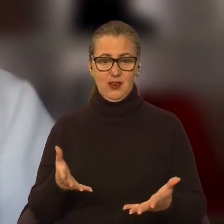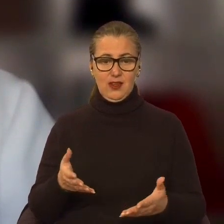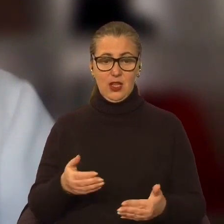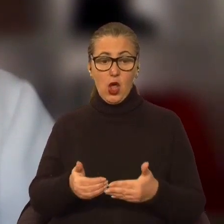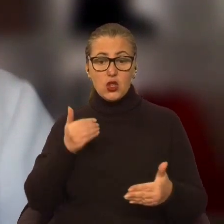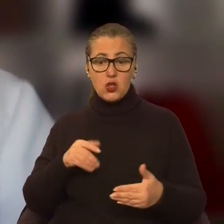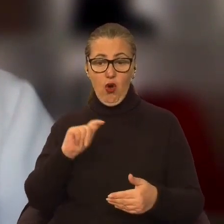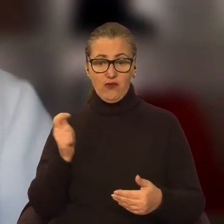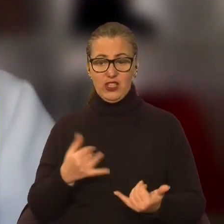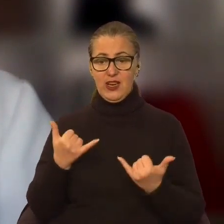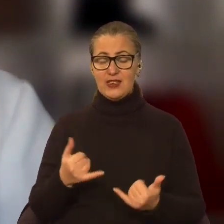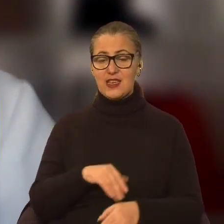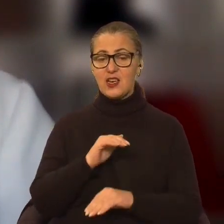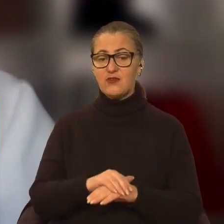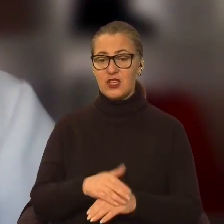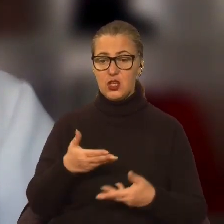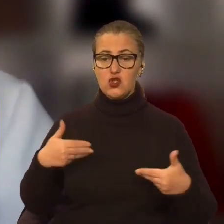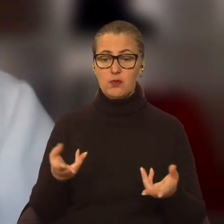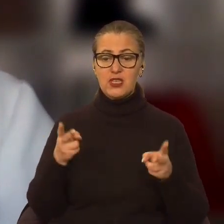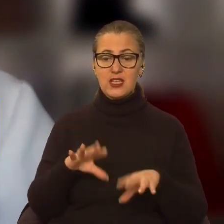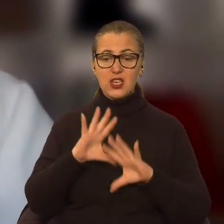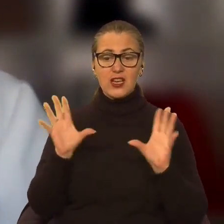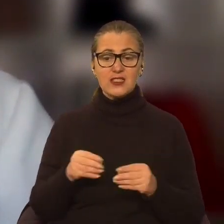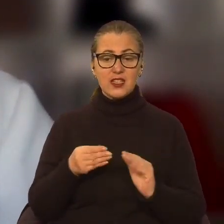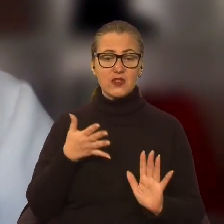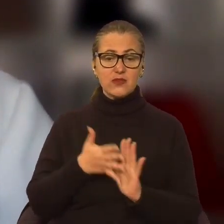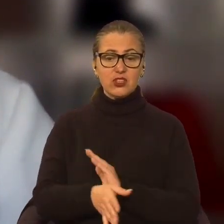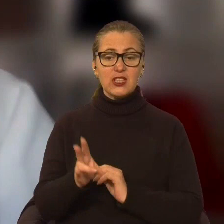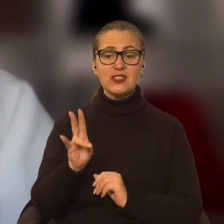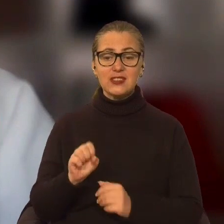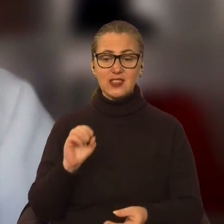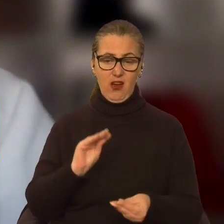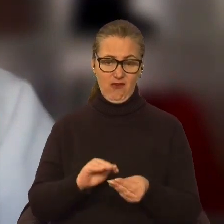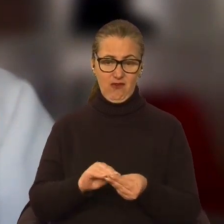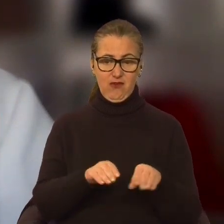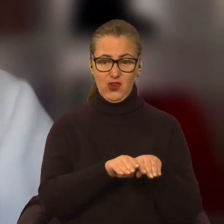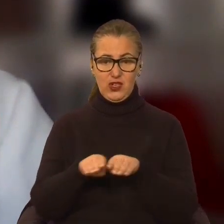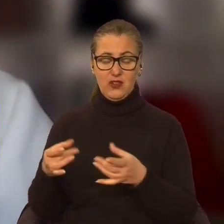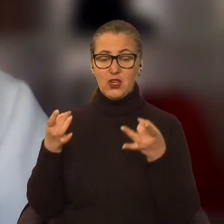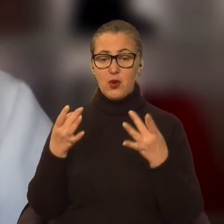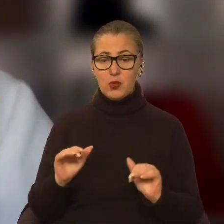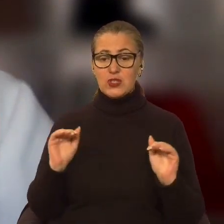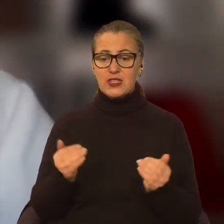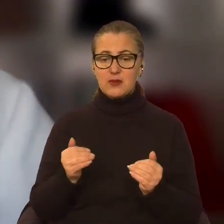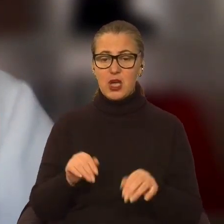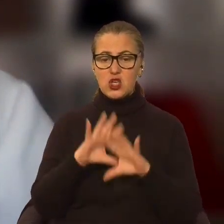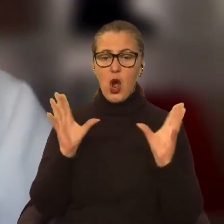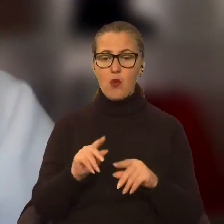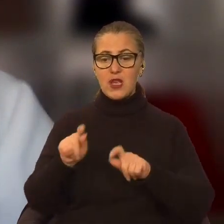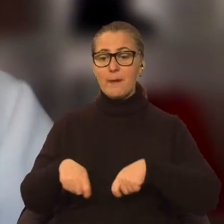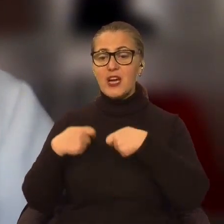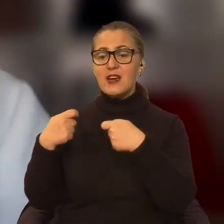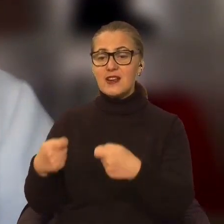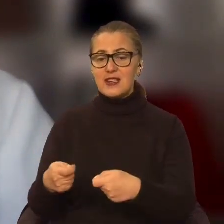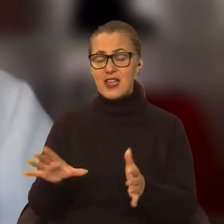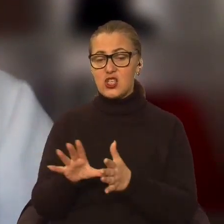залишаємо фактично всі свої витрати на тому ж самому рівні просто зменшився обсяг передачі електроенергії нашими